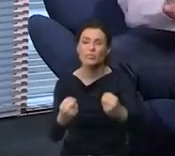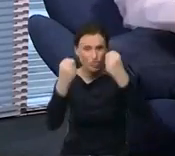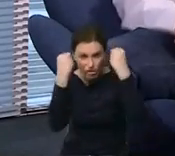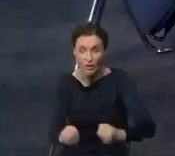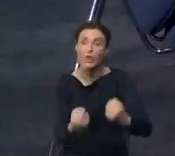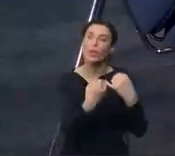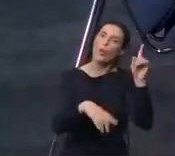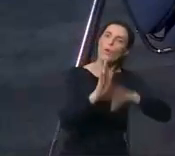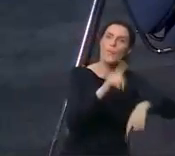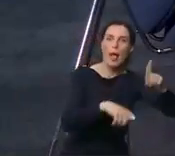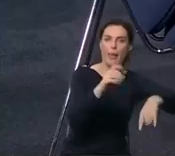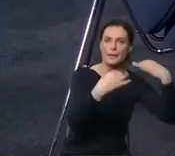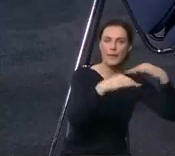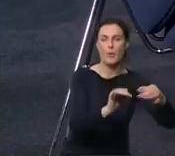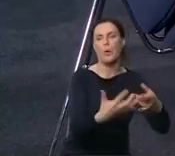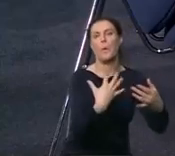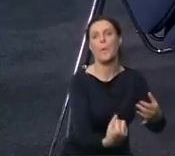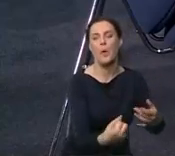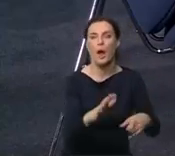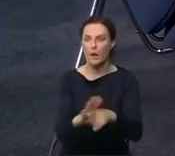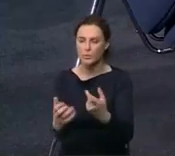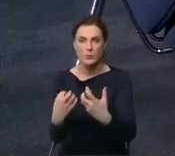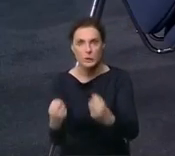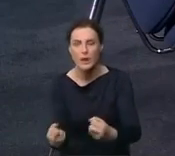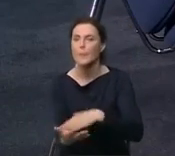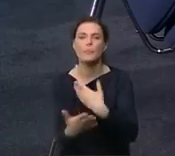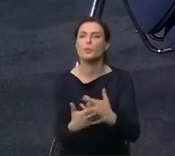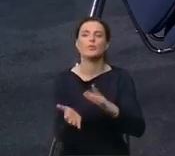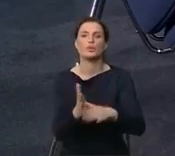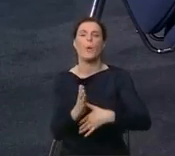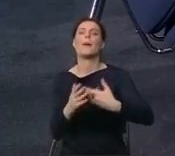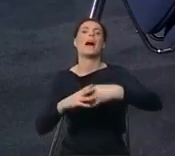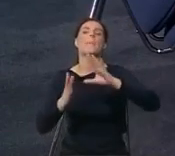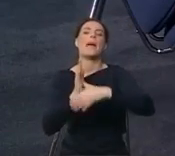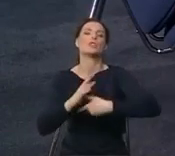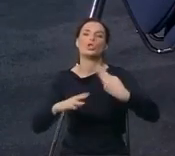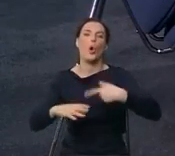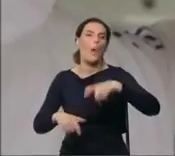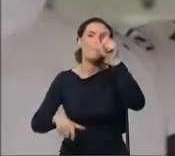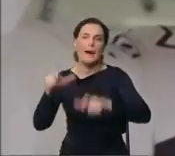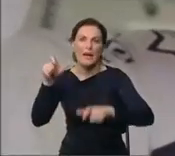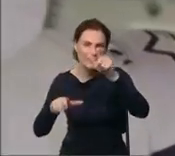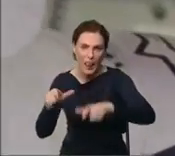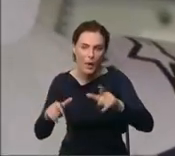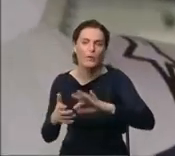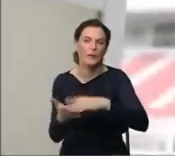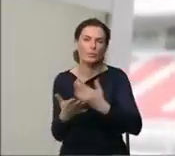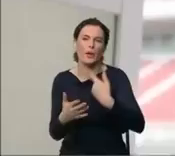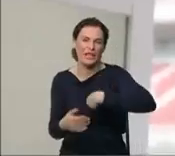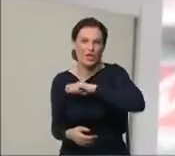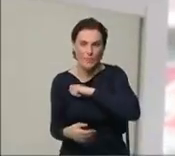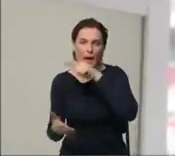wolniejszych kategoriach. Jeśli sobie wyobrazimy, że na przykład w Barcelonie dojeżdżamy do pierwszego zakrętu 320 na